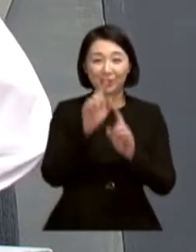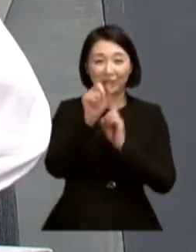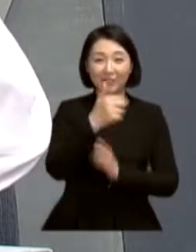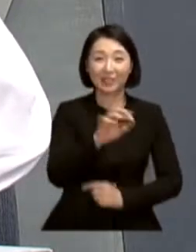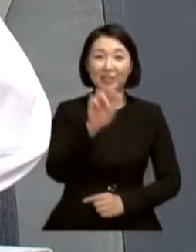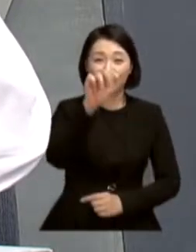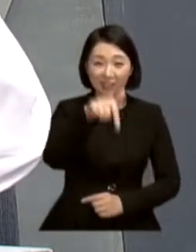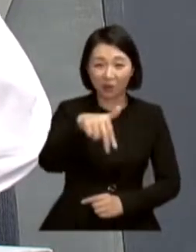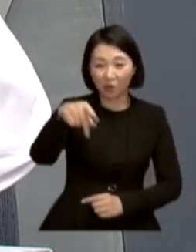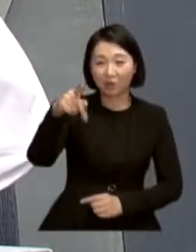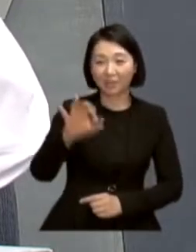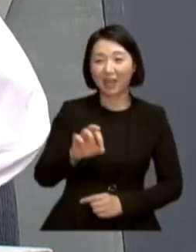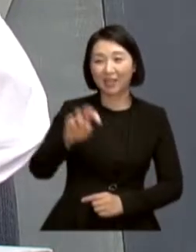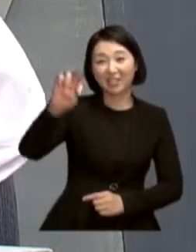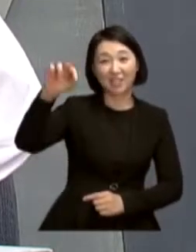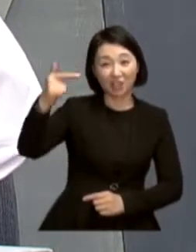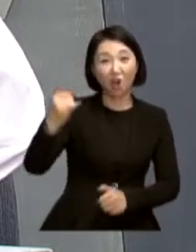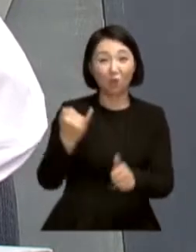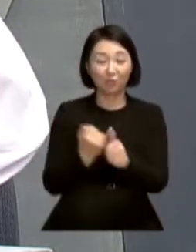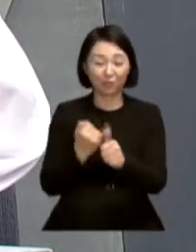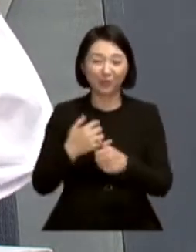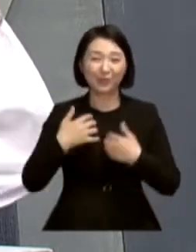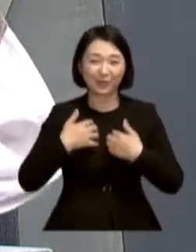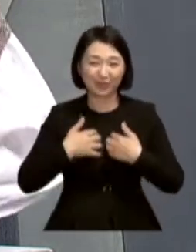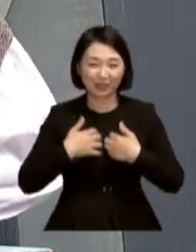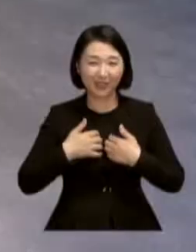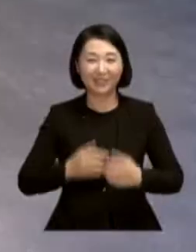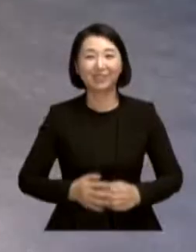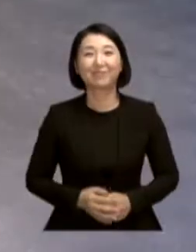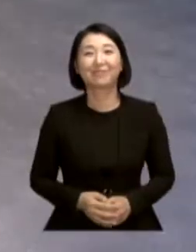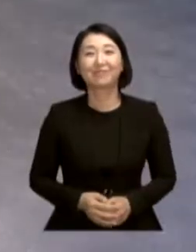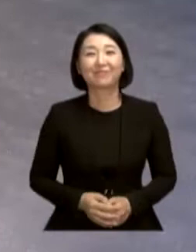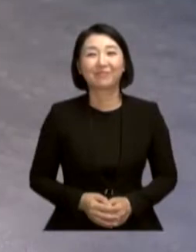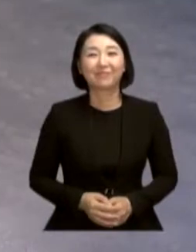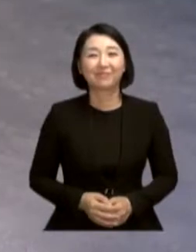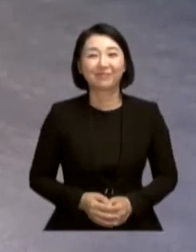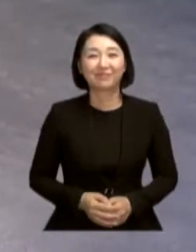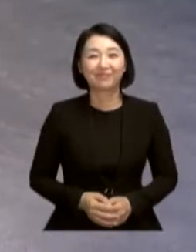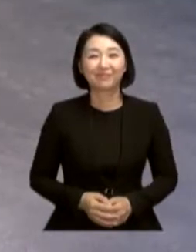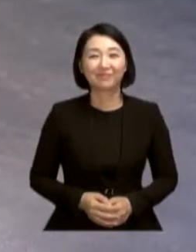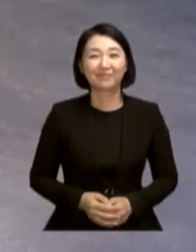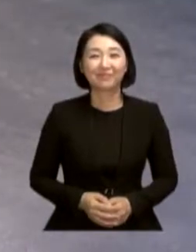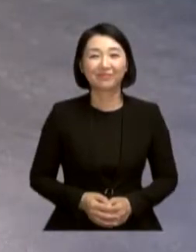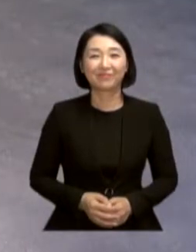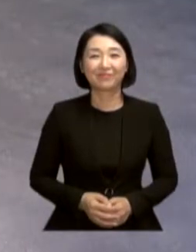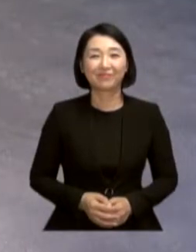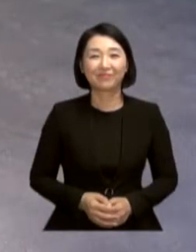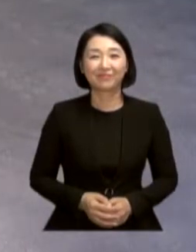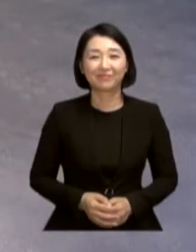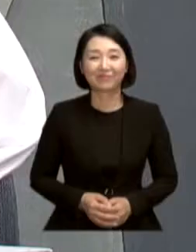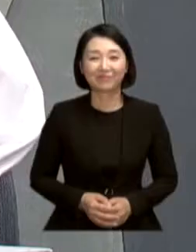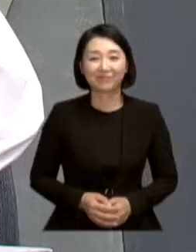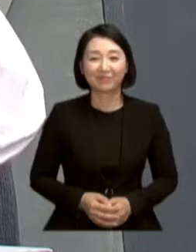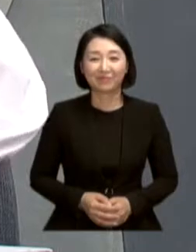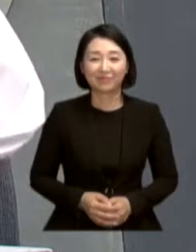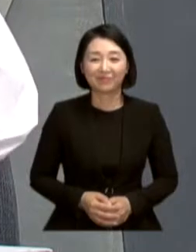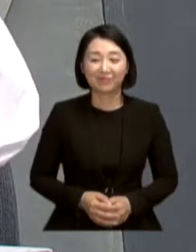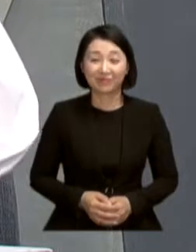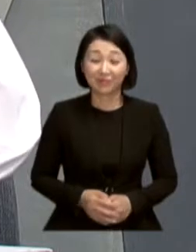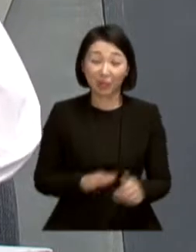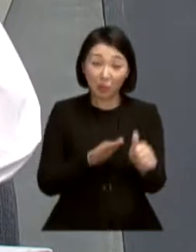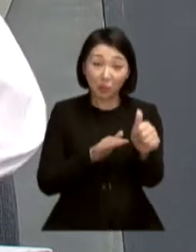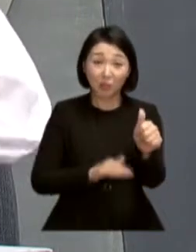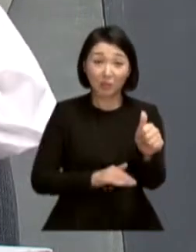이희석 장지연 선교사님 네 분이십니다. 반갑습니다. 반갑습니다. 네, 반갑습니다. 반갑습니다. 네.